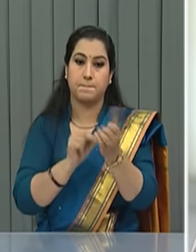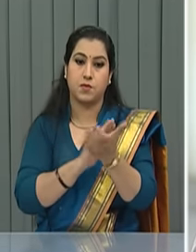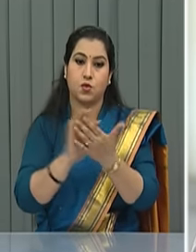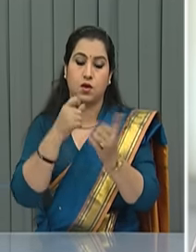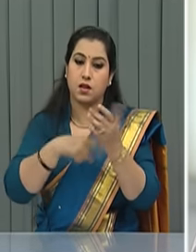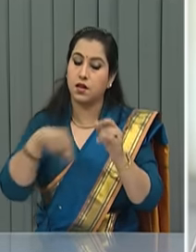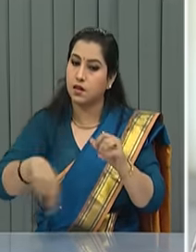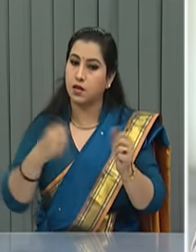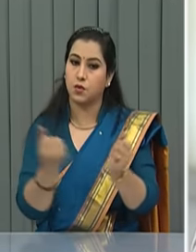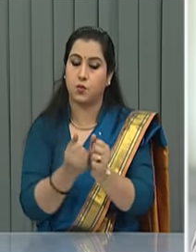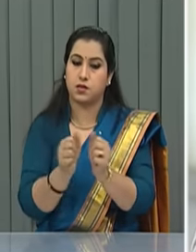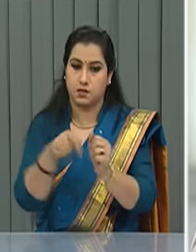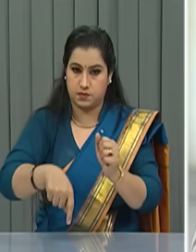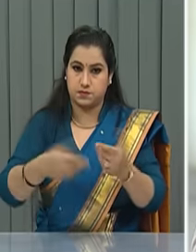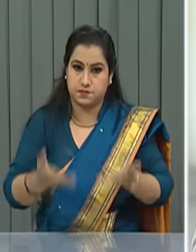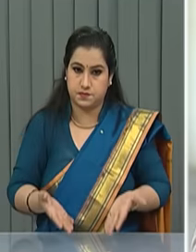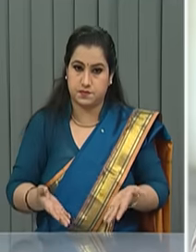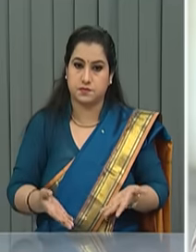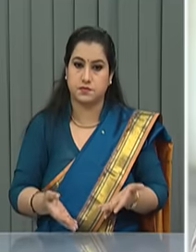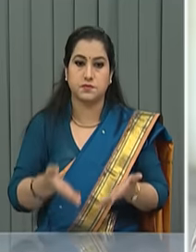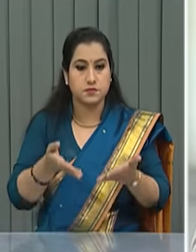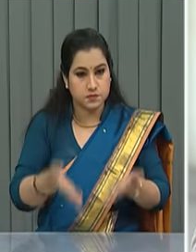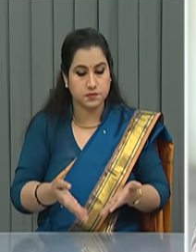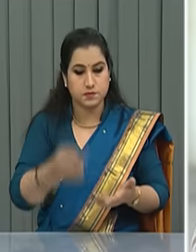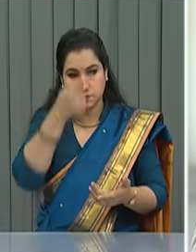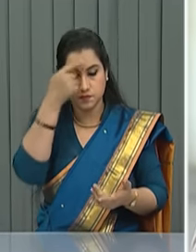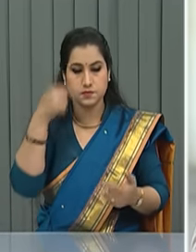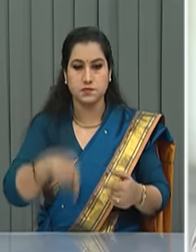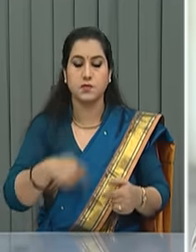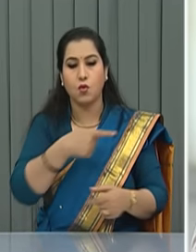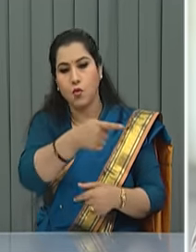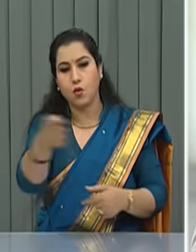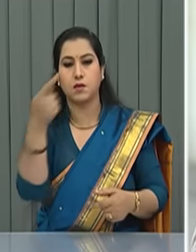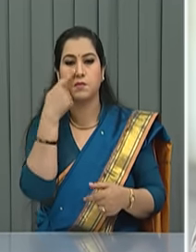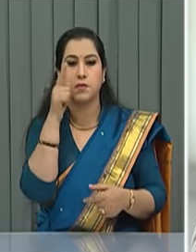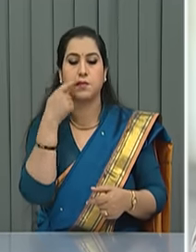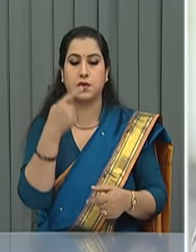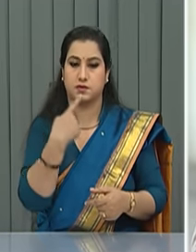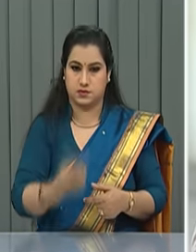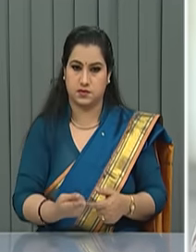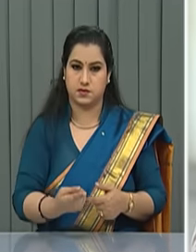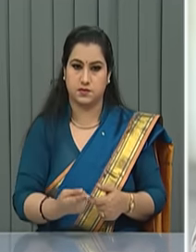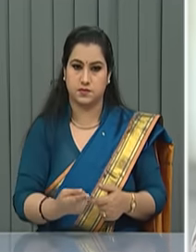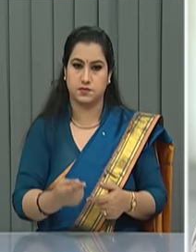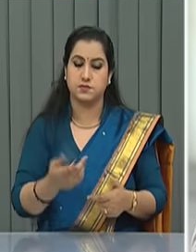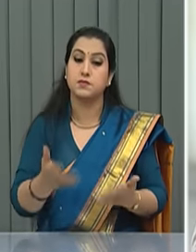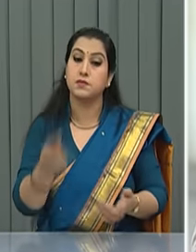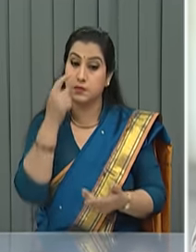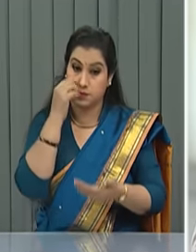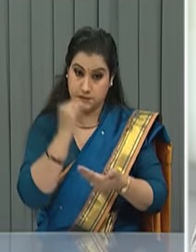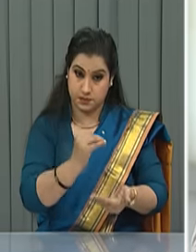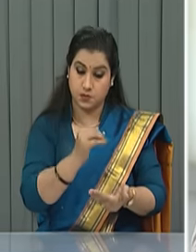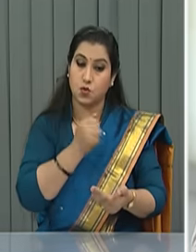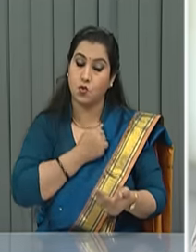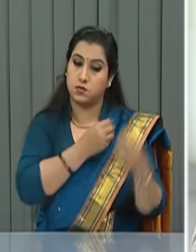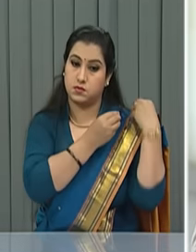ऐसी एक व्यवस्था खड़ी की गई है। इस मौके पर मैं हर माँ बाप को एक अपील जरूर करना चाहूँगा, बेटियों के प्रति